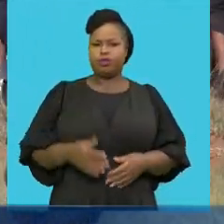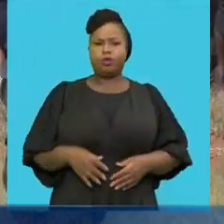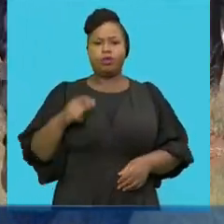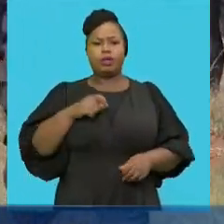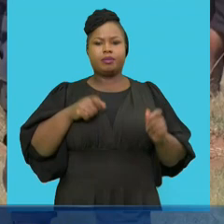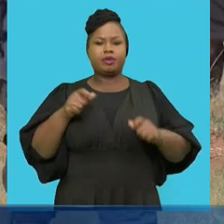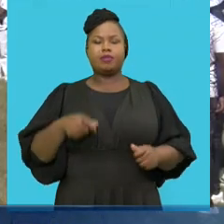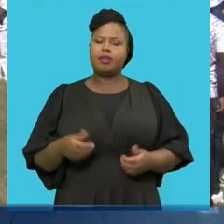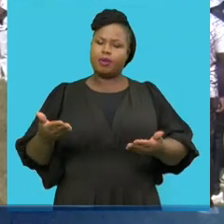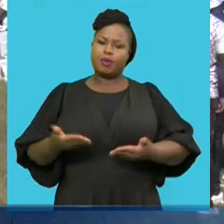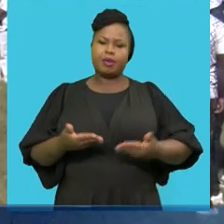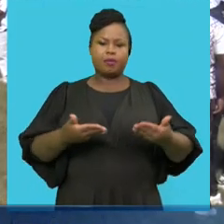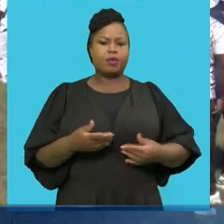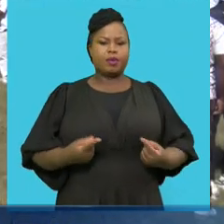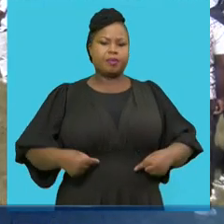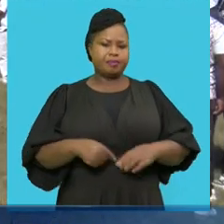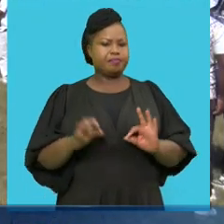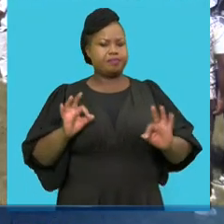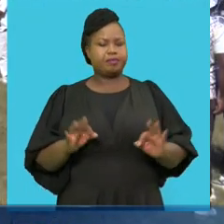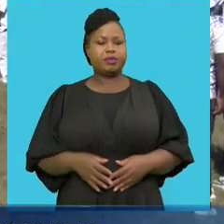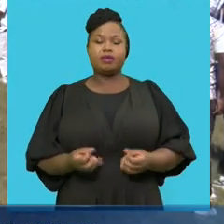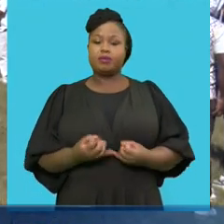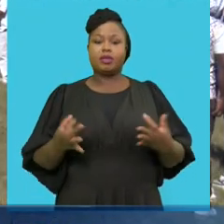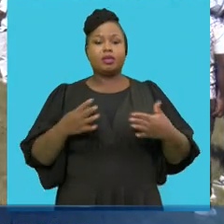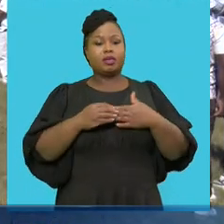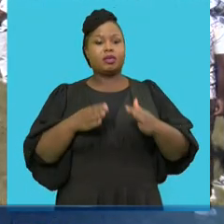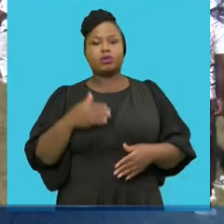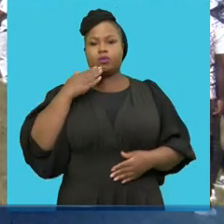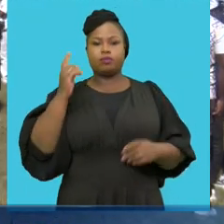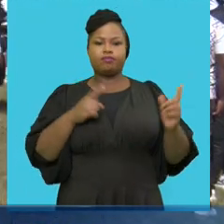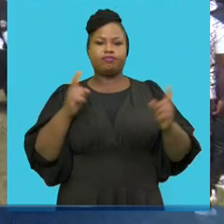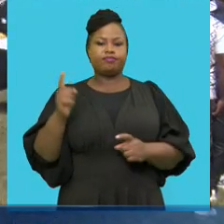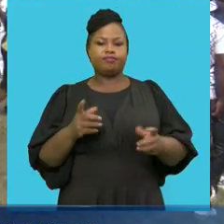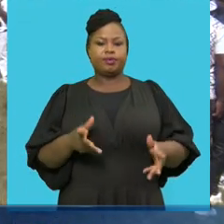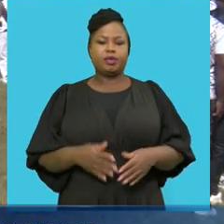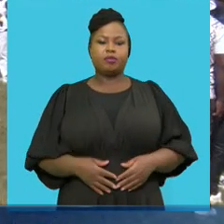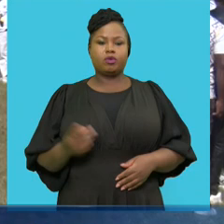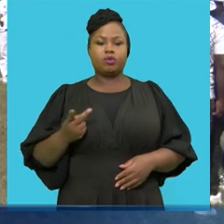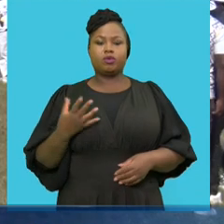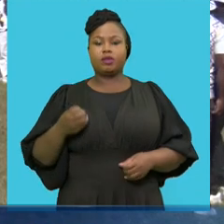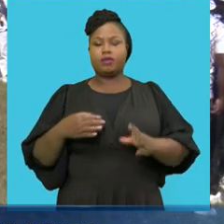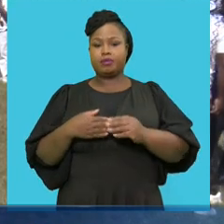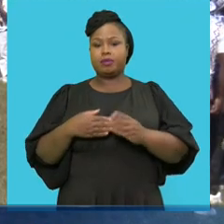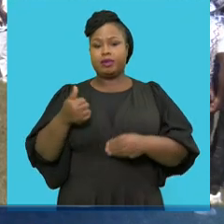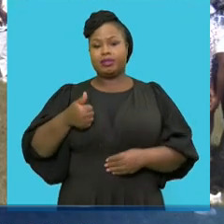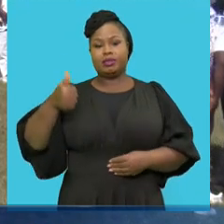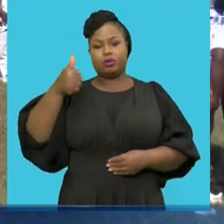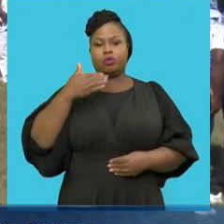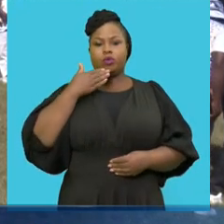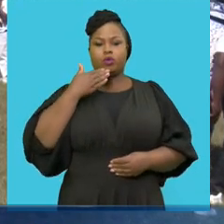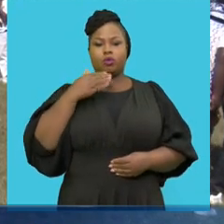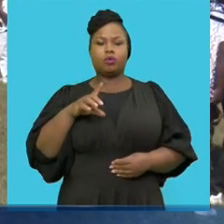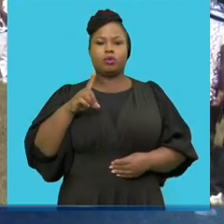abantu-ke basamukela ngomdlandla omkhulu, baningi futhi abaholi aseke beza lapha. Sinanelunga lapha nje lesishayamthetho